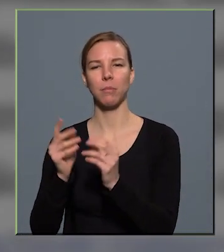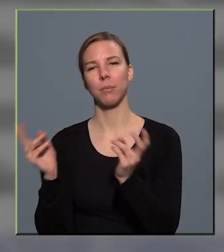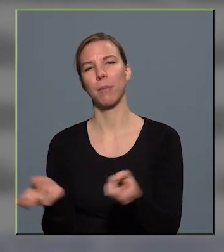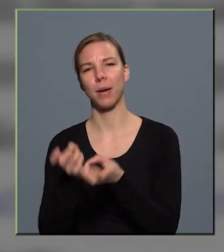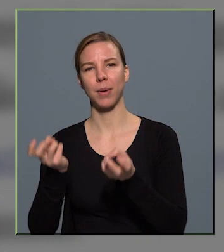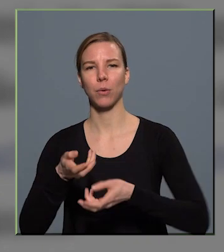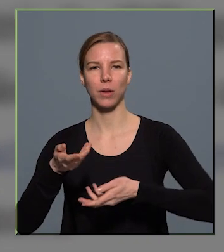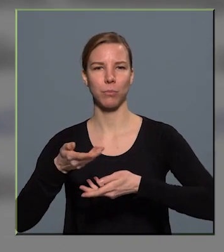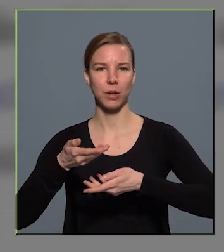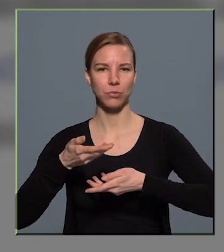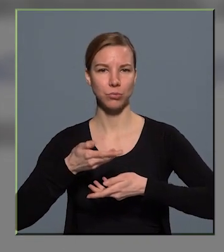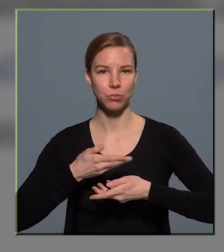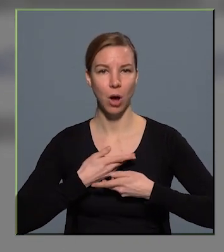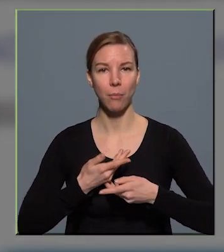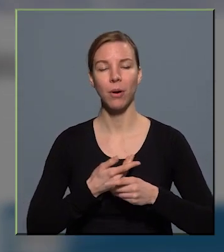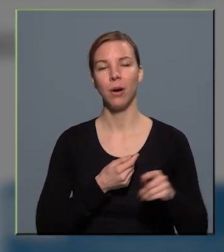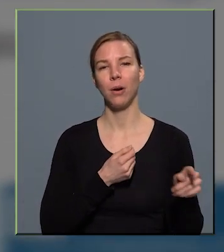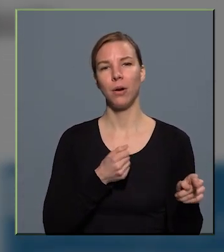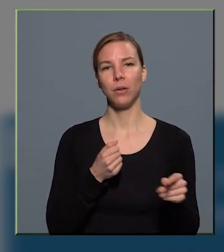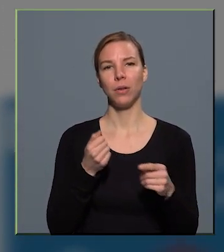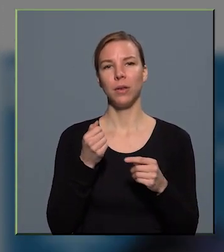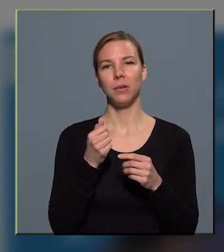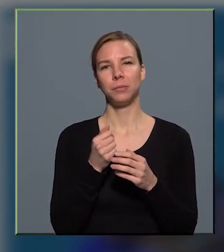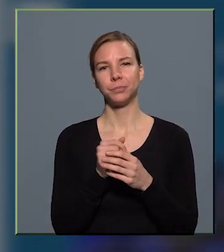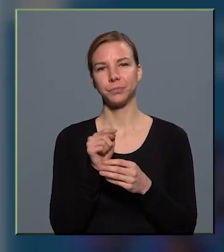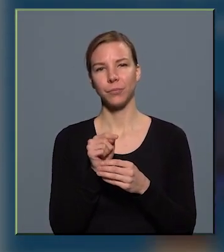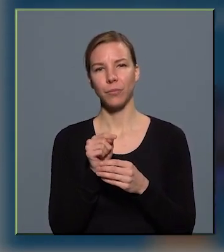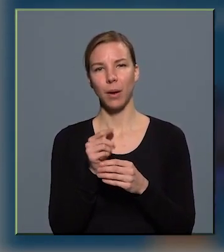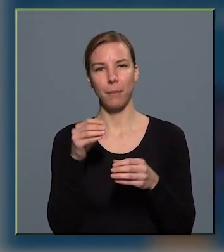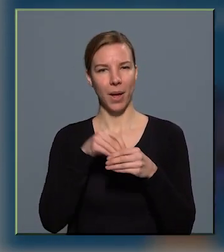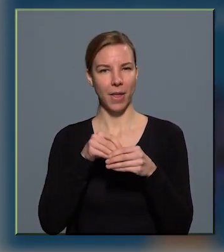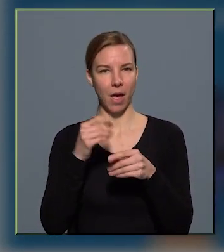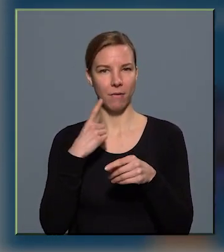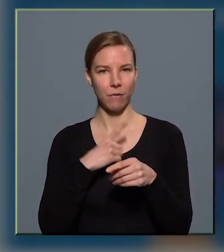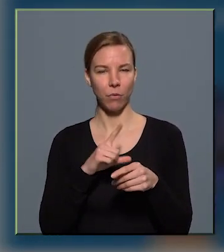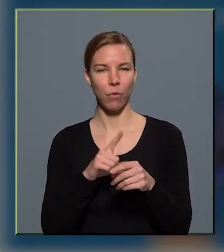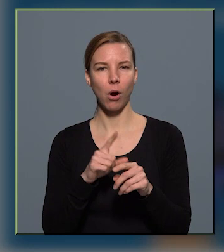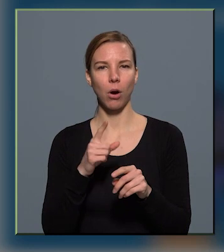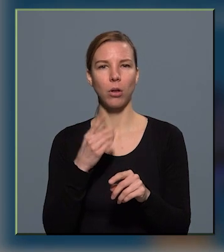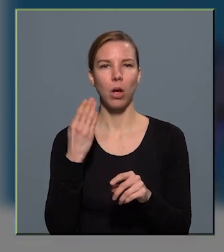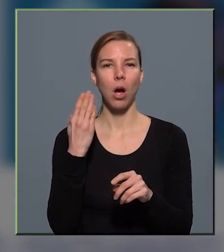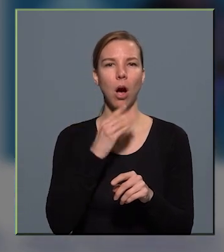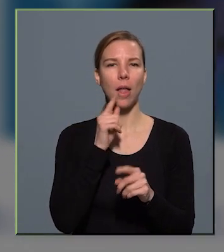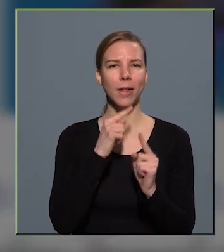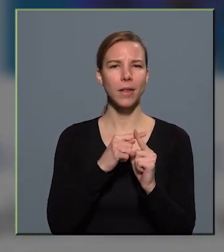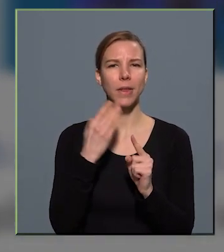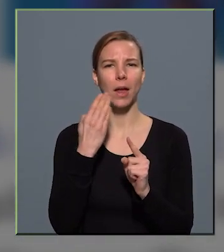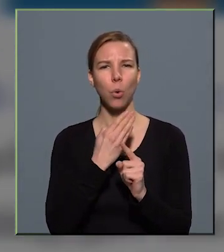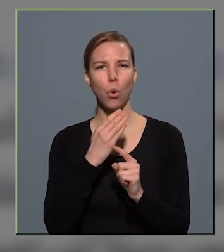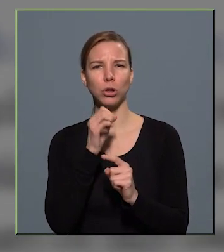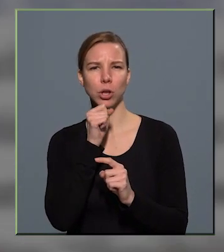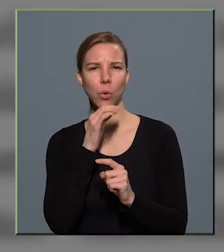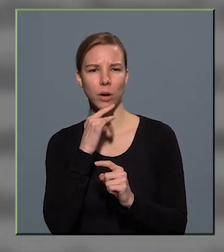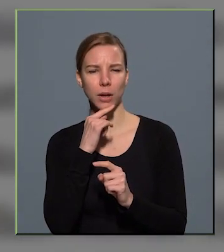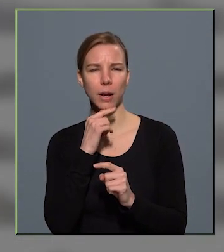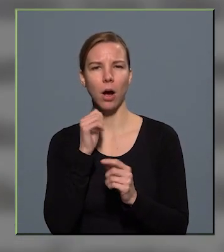megkönnyebbülést hozott a feldúlt fogyasztóknak országszerte. Ezúttal Alexander Hön Zorik, a bizottság elnöke